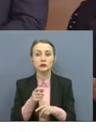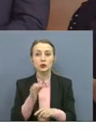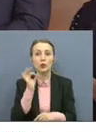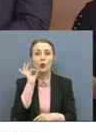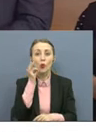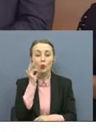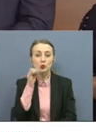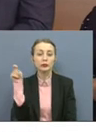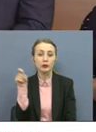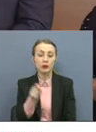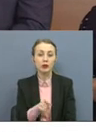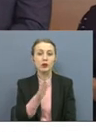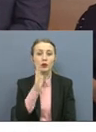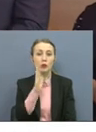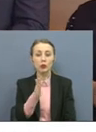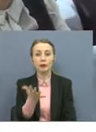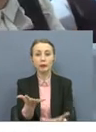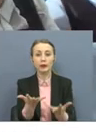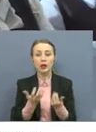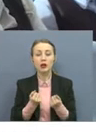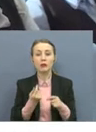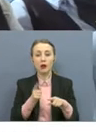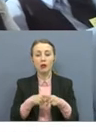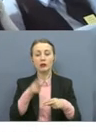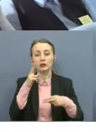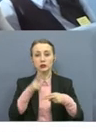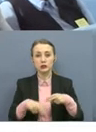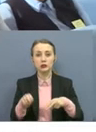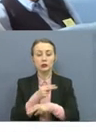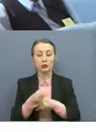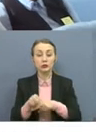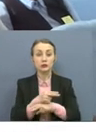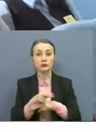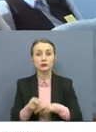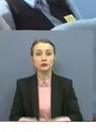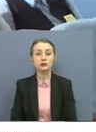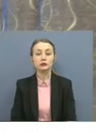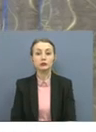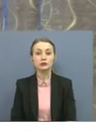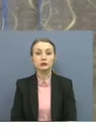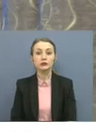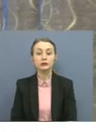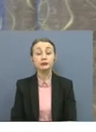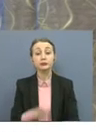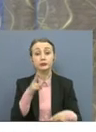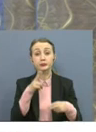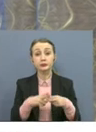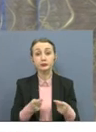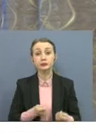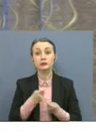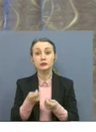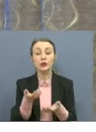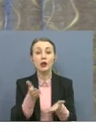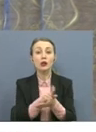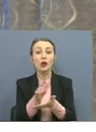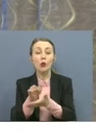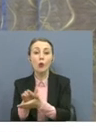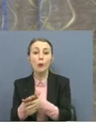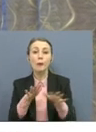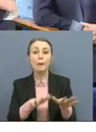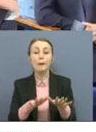здание 5×5, чтобы тепло было. Хорошо? Өңір басшысы сапарының соңында ауданның шағын және орта бизнес нысандарының жұмысымен